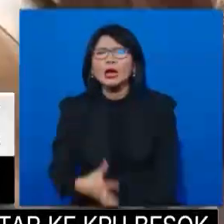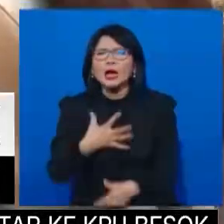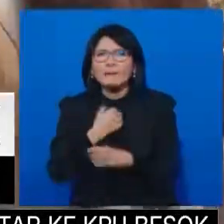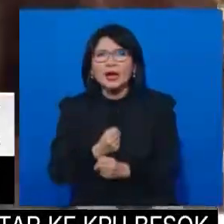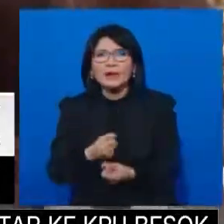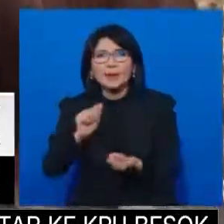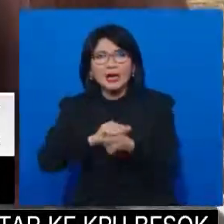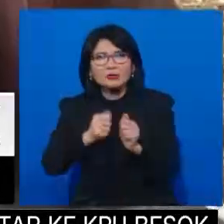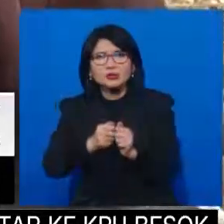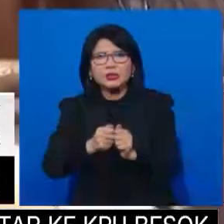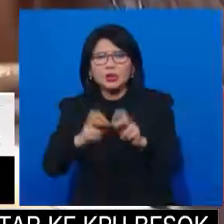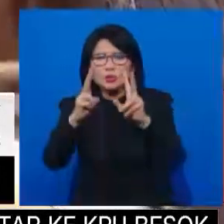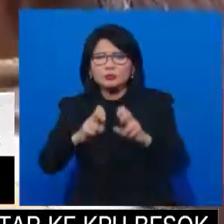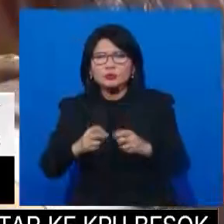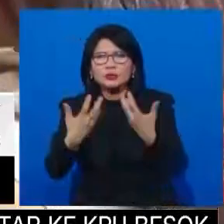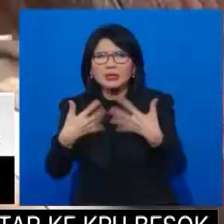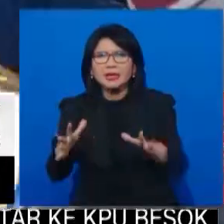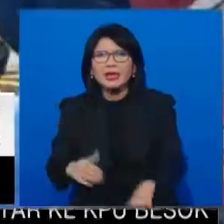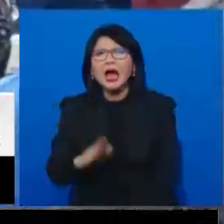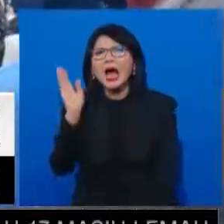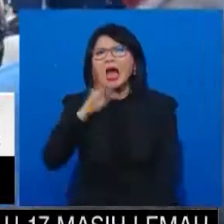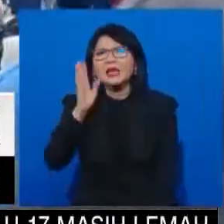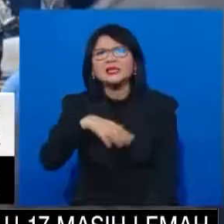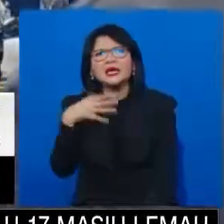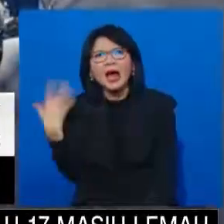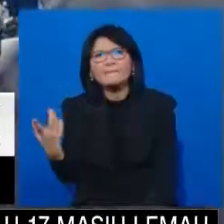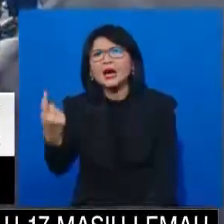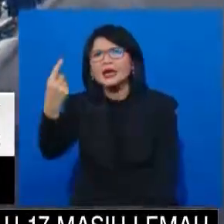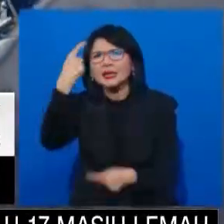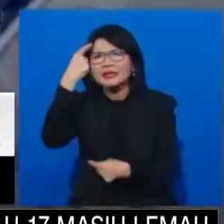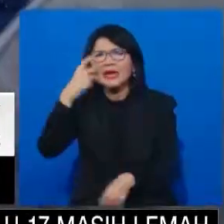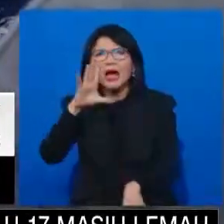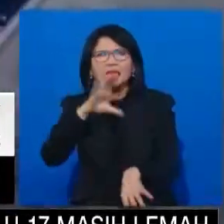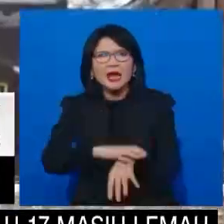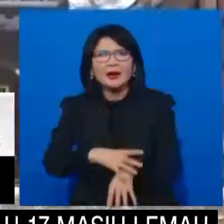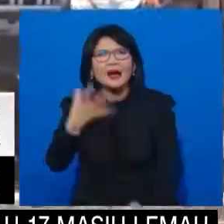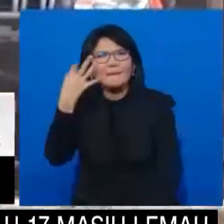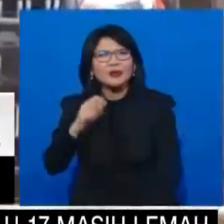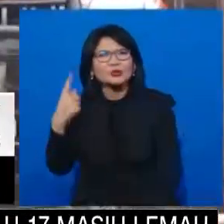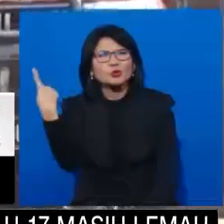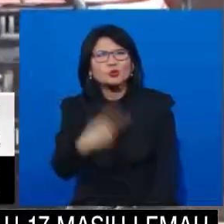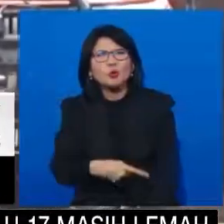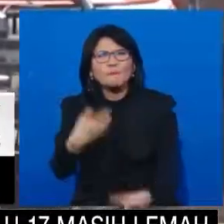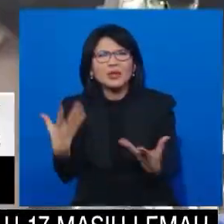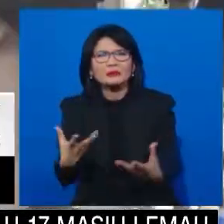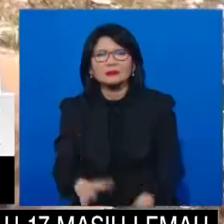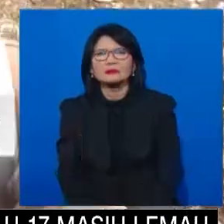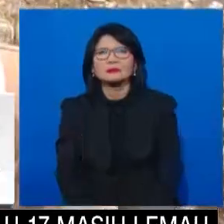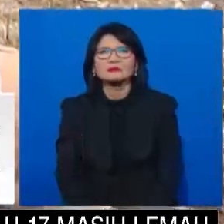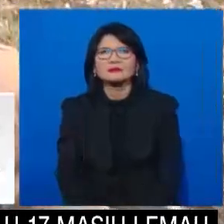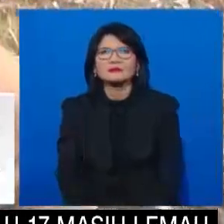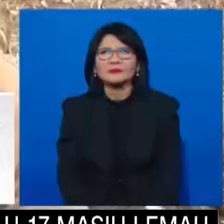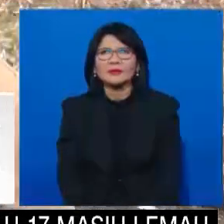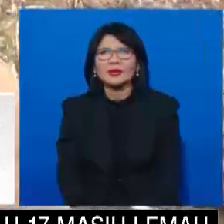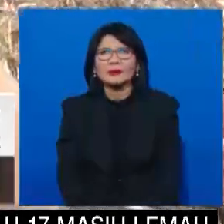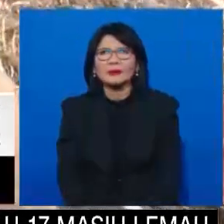ini diusut tuntas, termasuk motif dan para tersangka yang ditangkap baru-baru ini dihukum berat. Dari awal